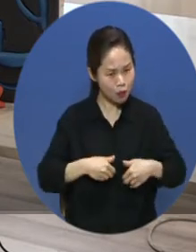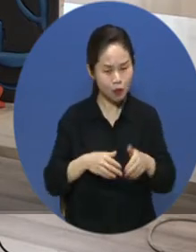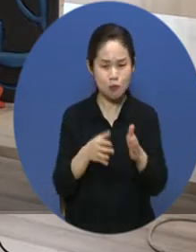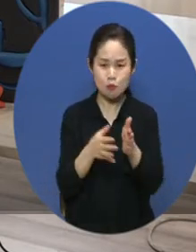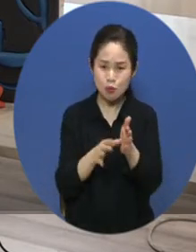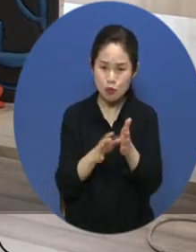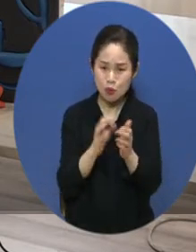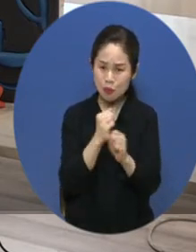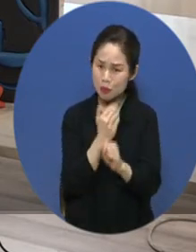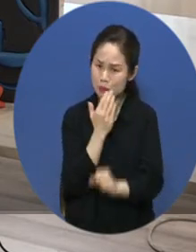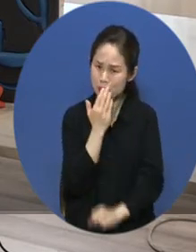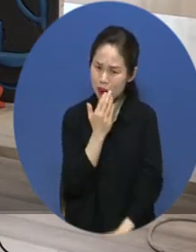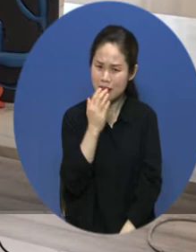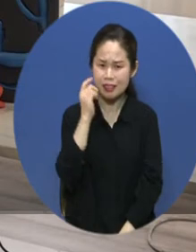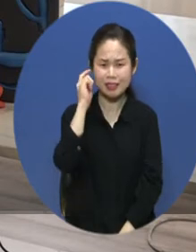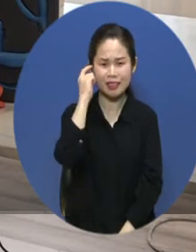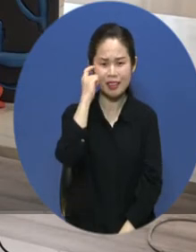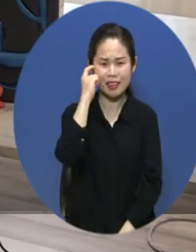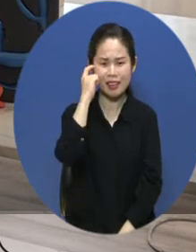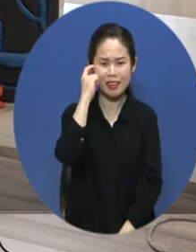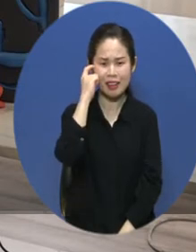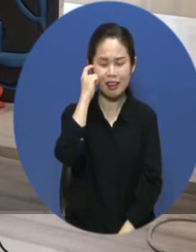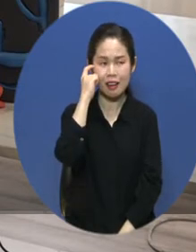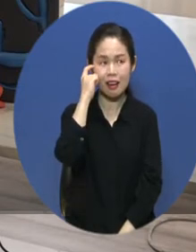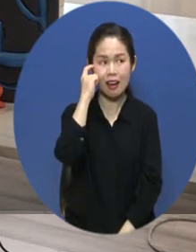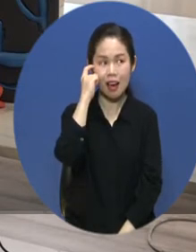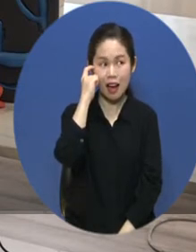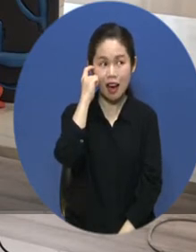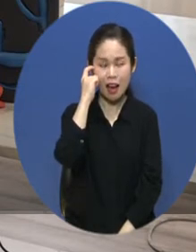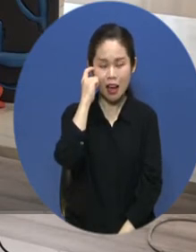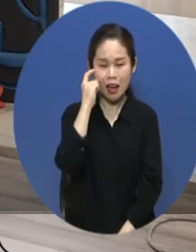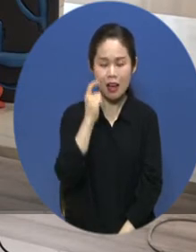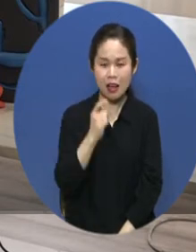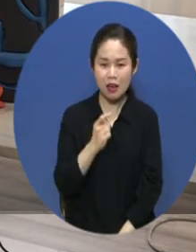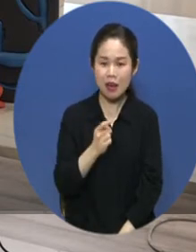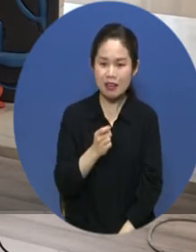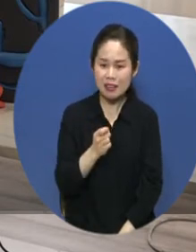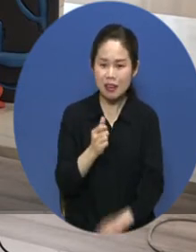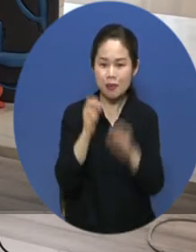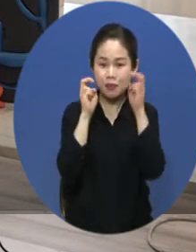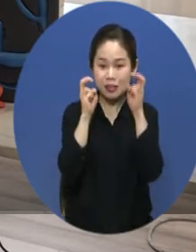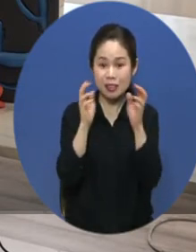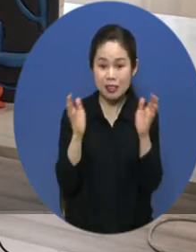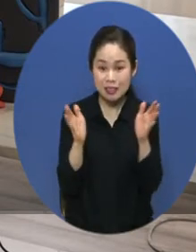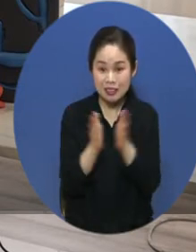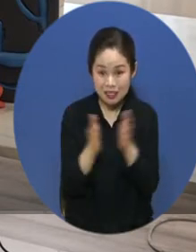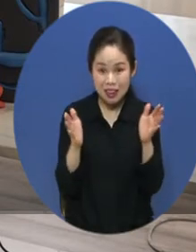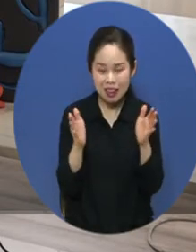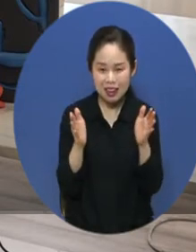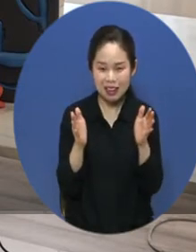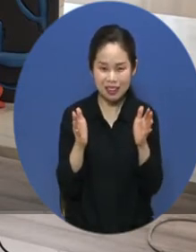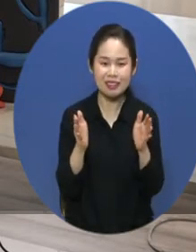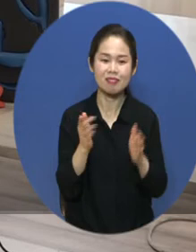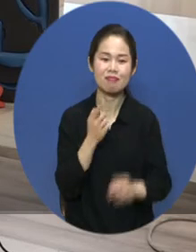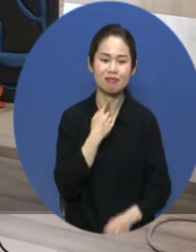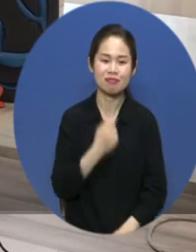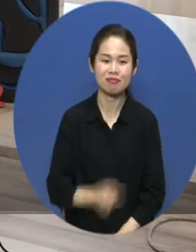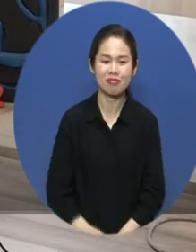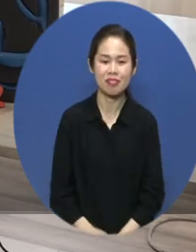있지 않을까라는 점에서 한번 작게나마 창업을 시작하게 된 게 어떻게 보면 창업의 계기가 됐던 것